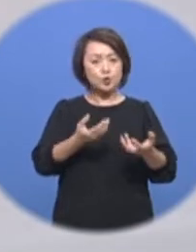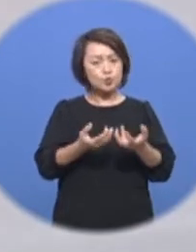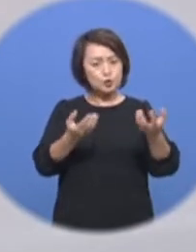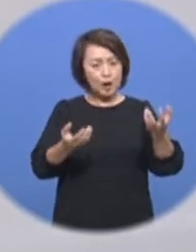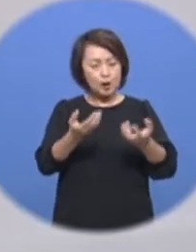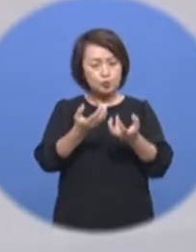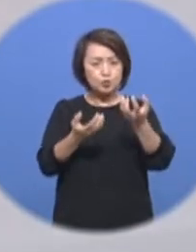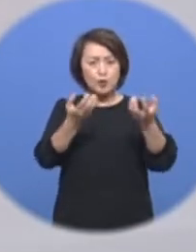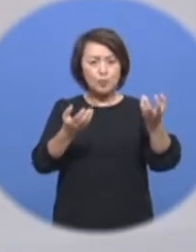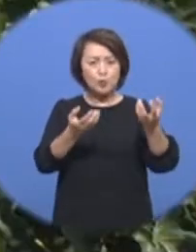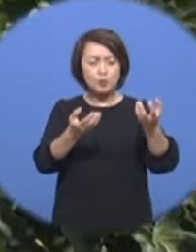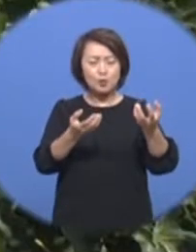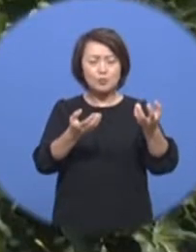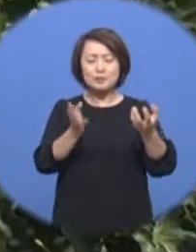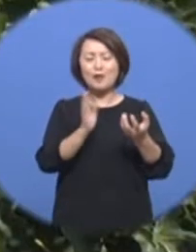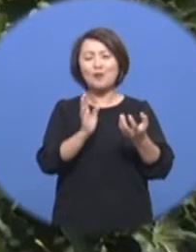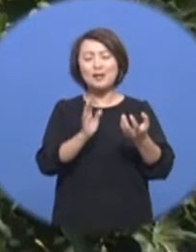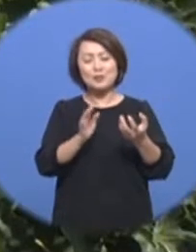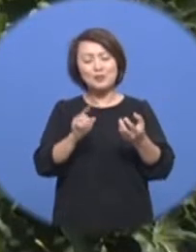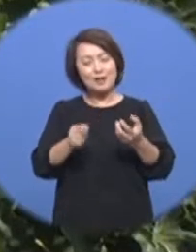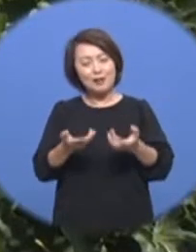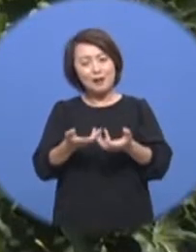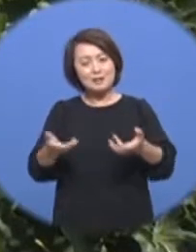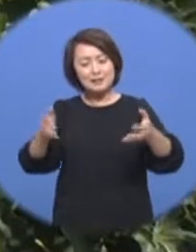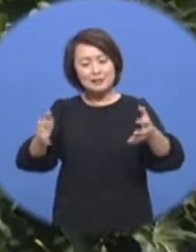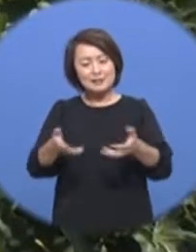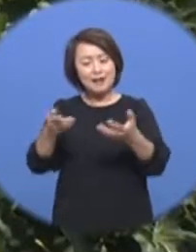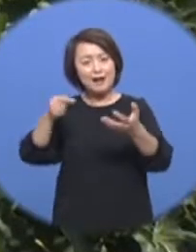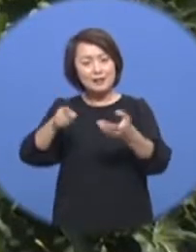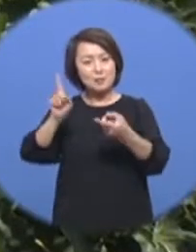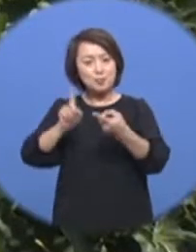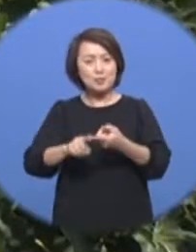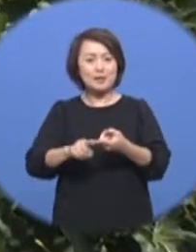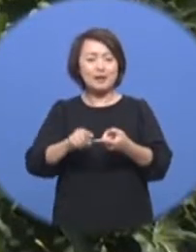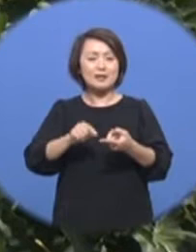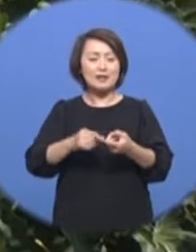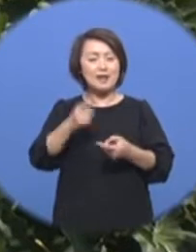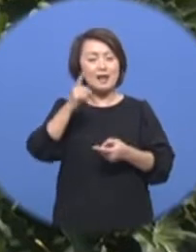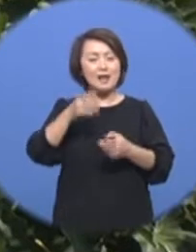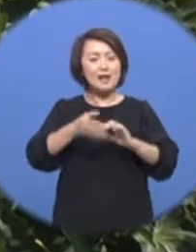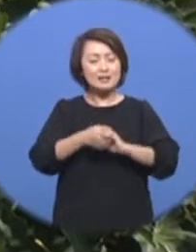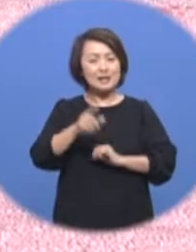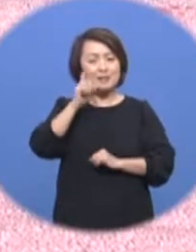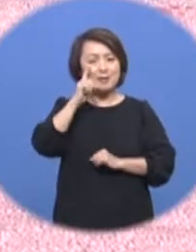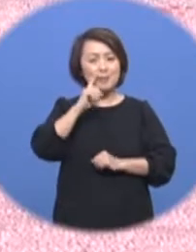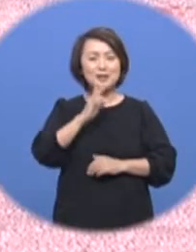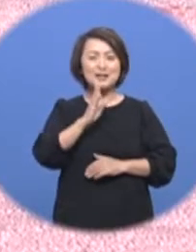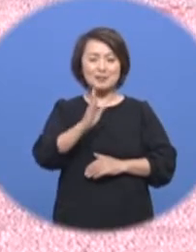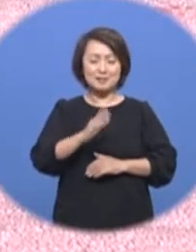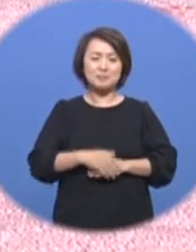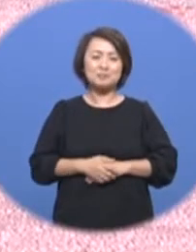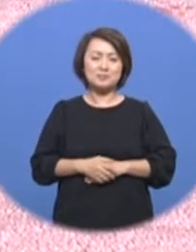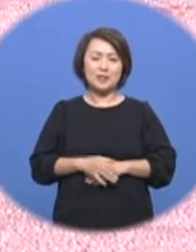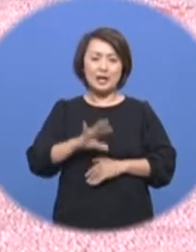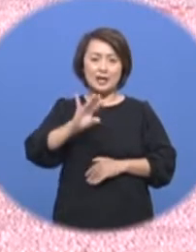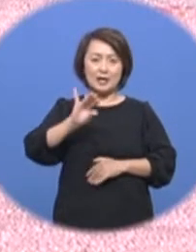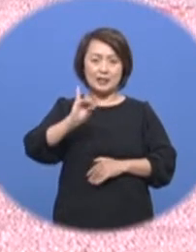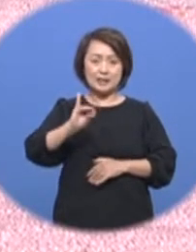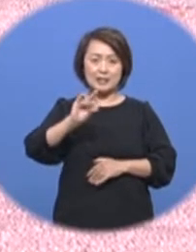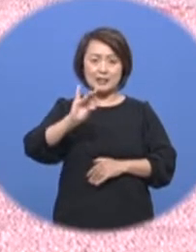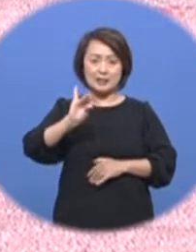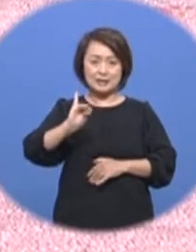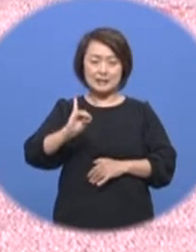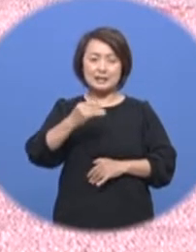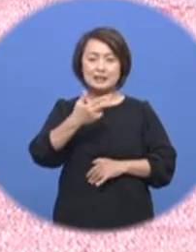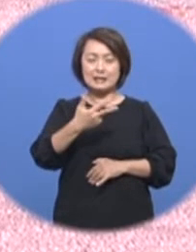う範囲を超えてすごくサラダにも合いますので、ぜひ試してみてもらいたいです。イチジクといえば和歌